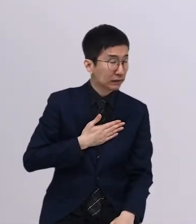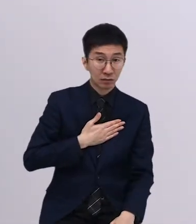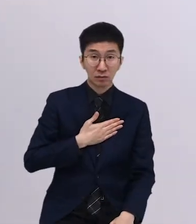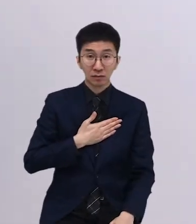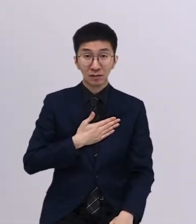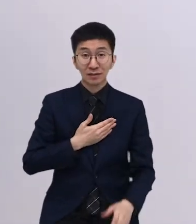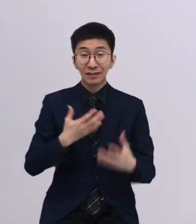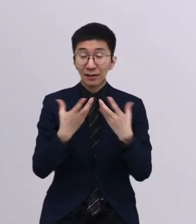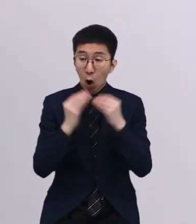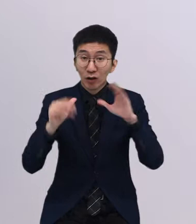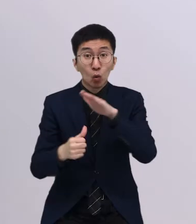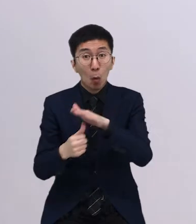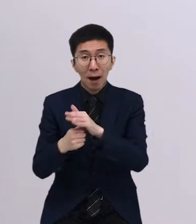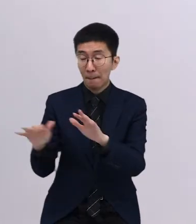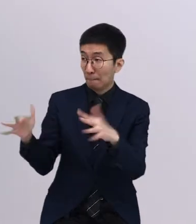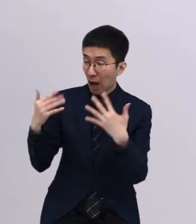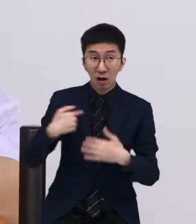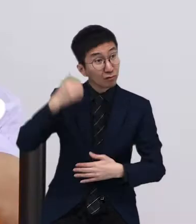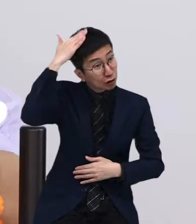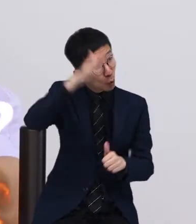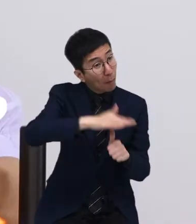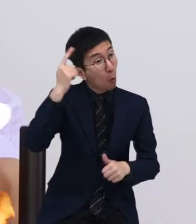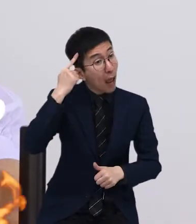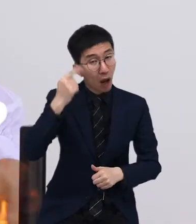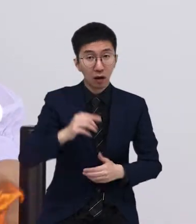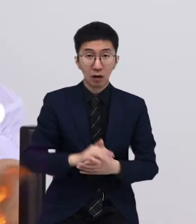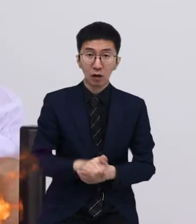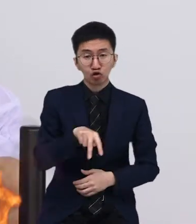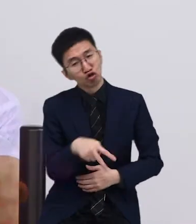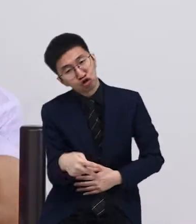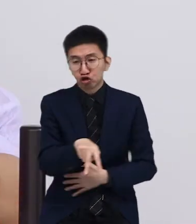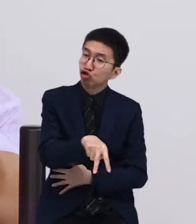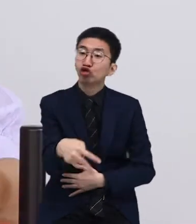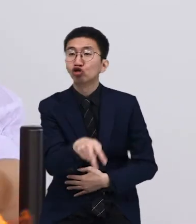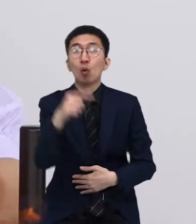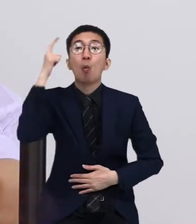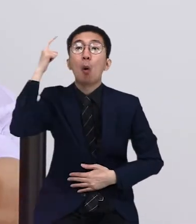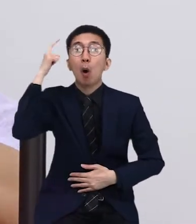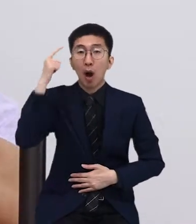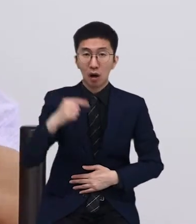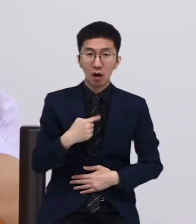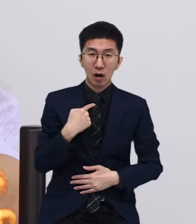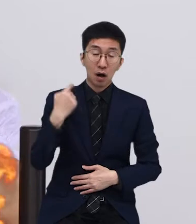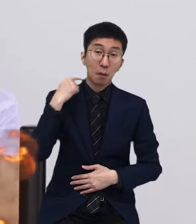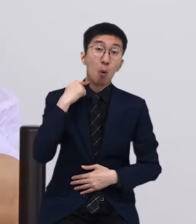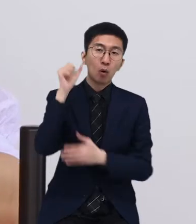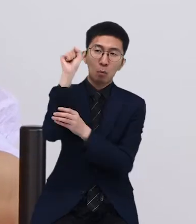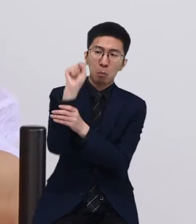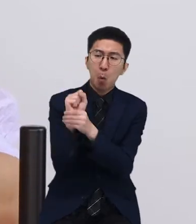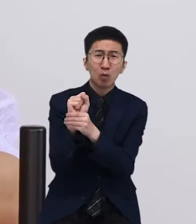많은 것 같아요. 어린 꼬마들이 이제 저를 보면은 키가 왜 이렇게 작아? 왜 이렇게 뒤뚱뒤뚱 걸어? 목이